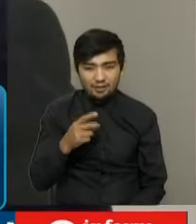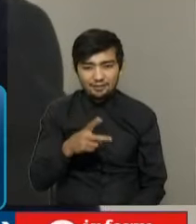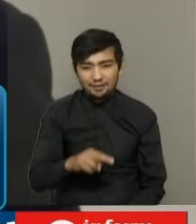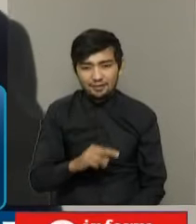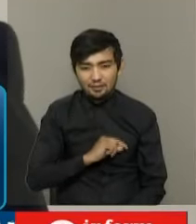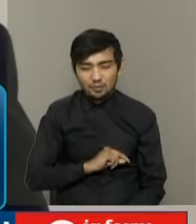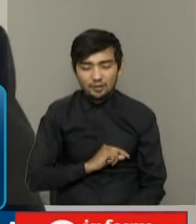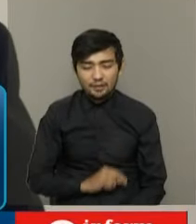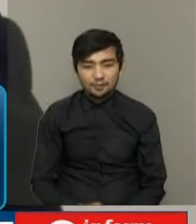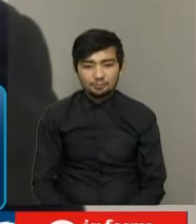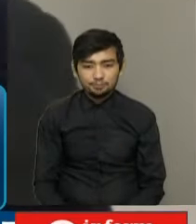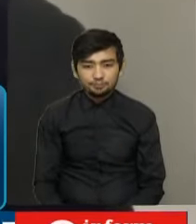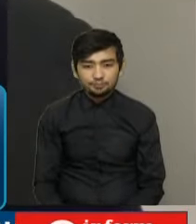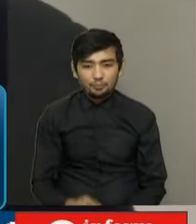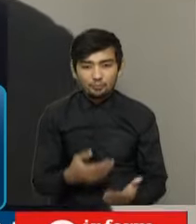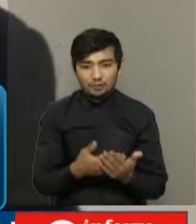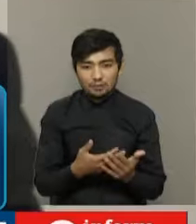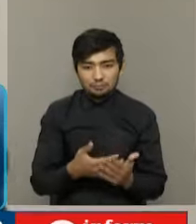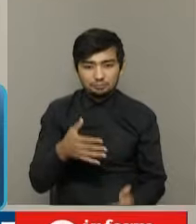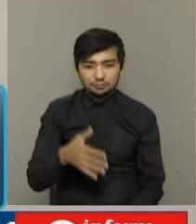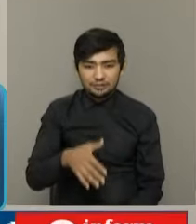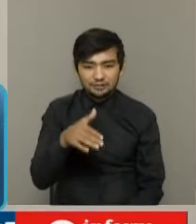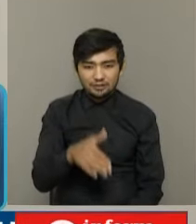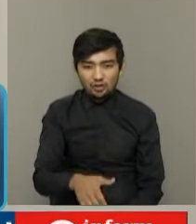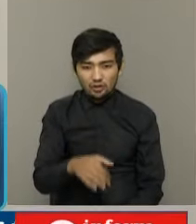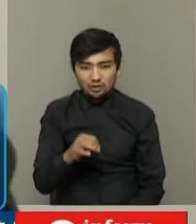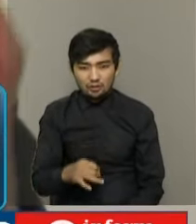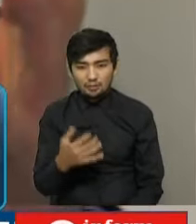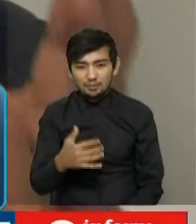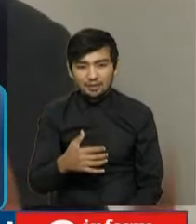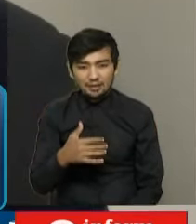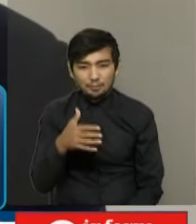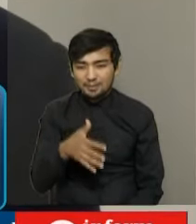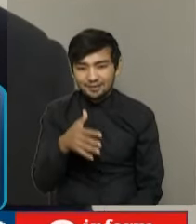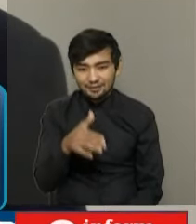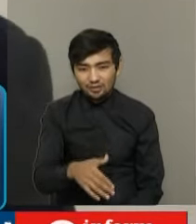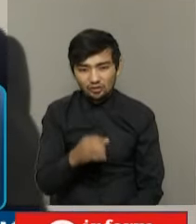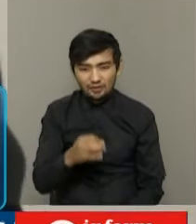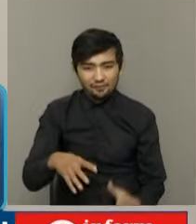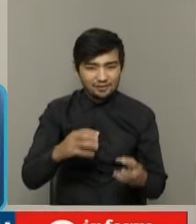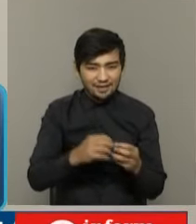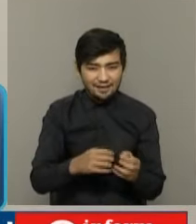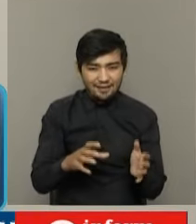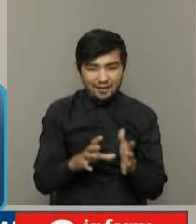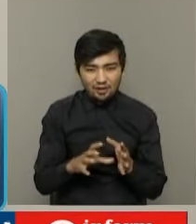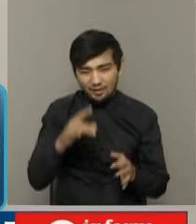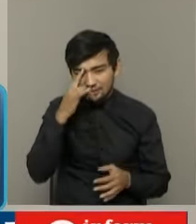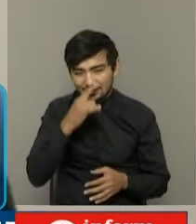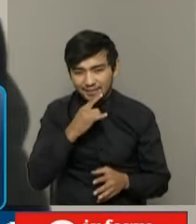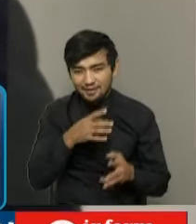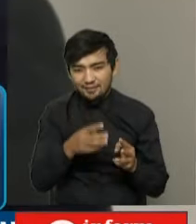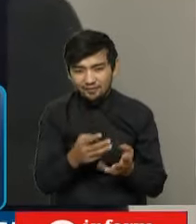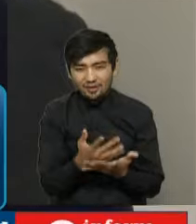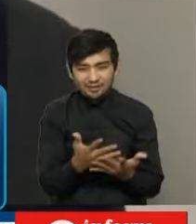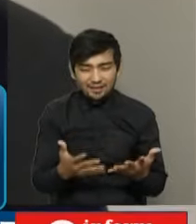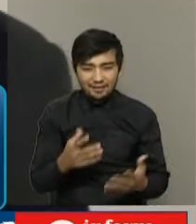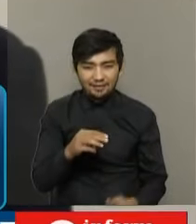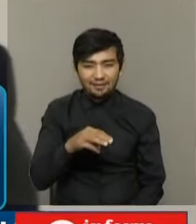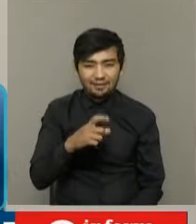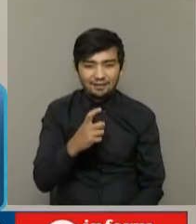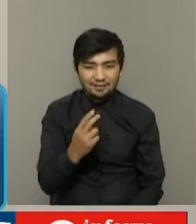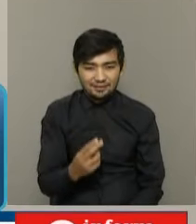при порядка 50 тысячах работающих во всей энергетике Казахстана